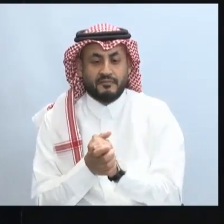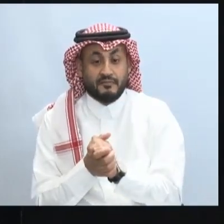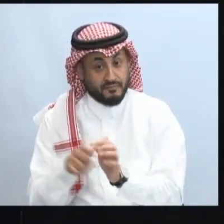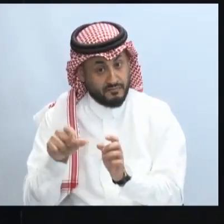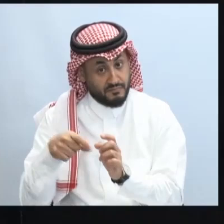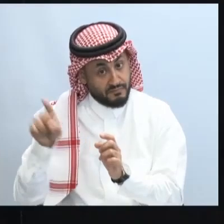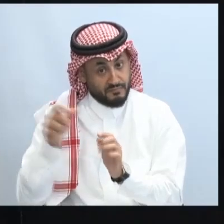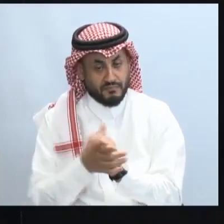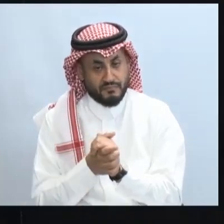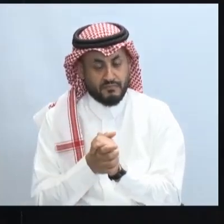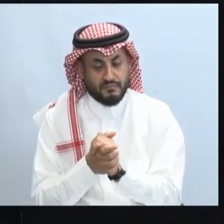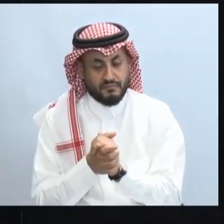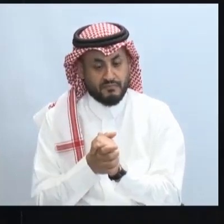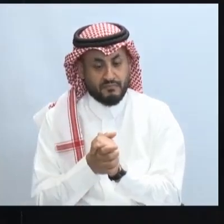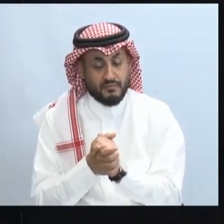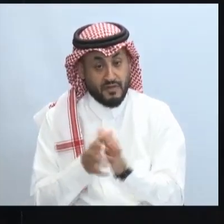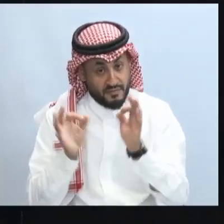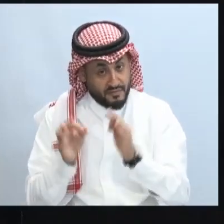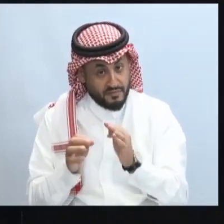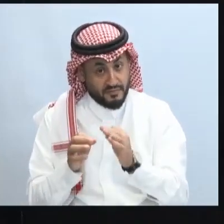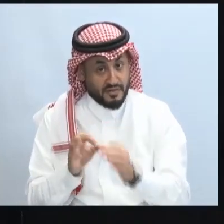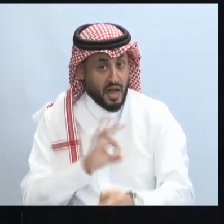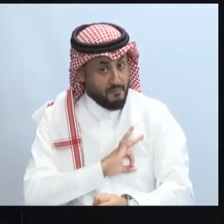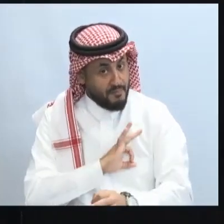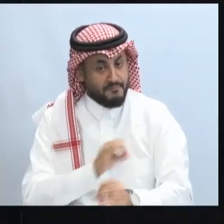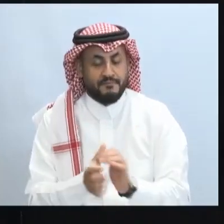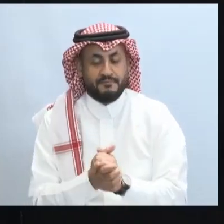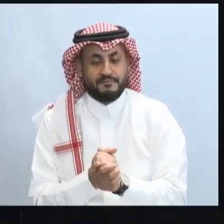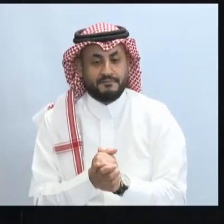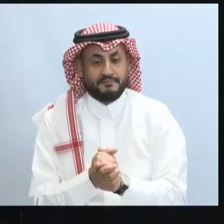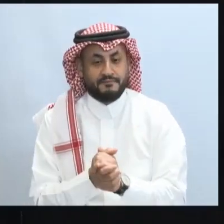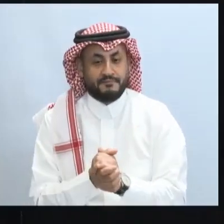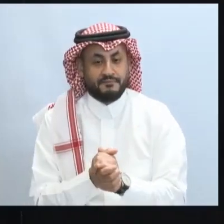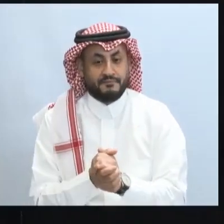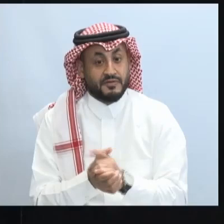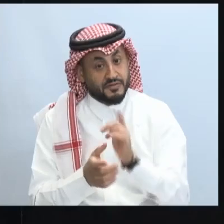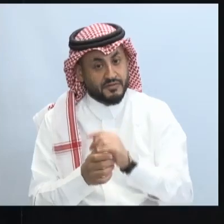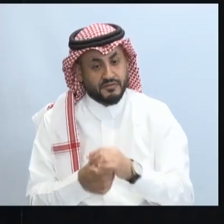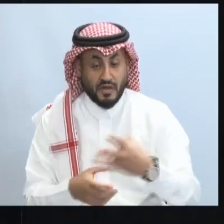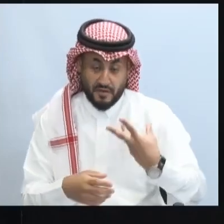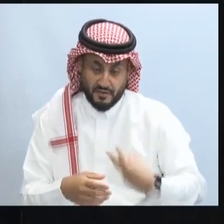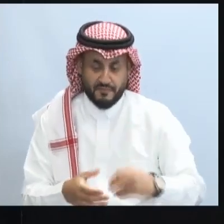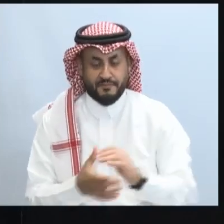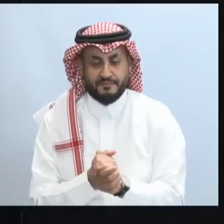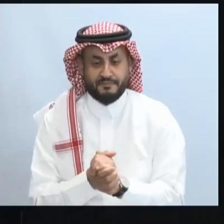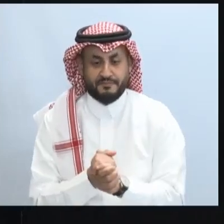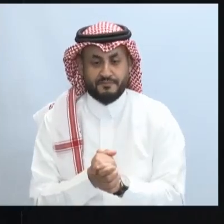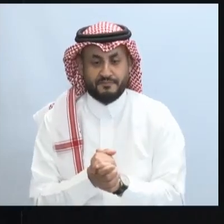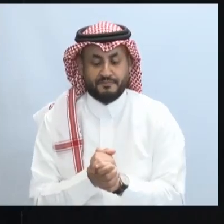احسنتم احسنتم هو دليل على المحبه احسنتم ايضا دليل على الرحمه ايضا